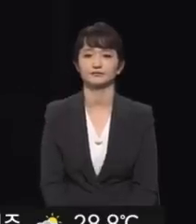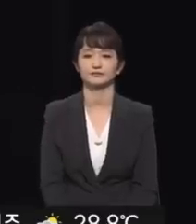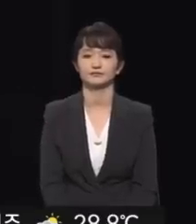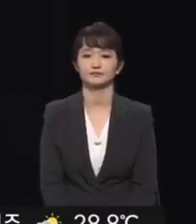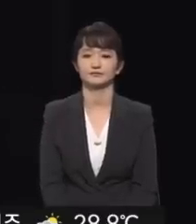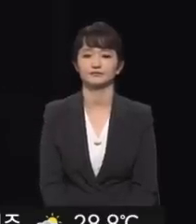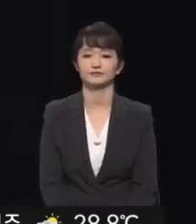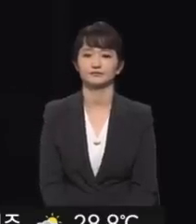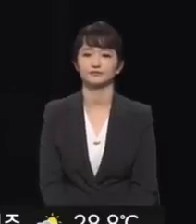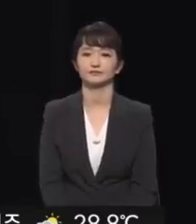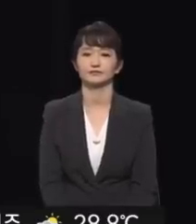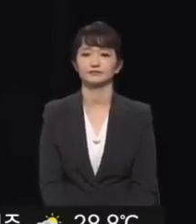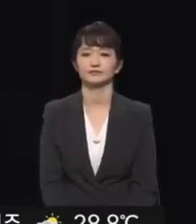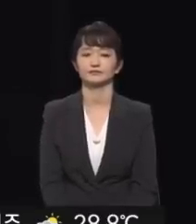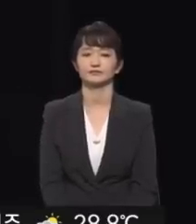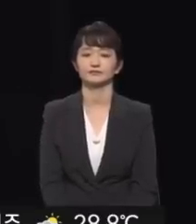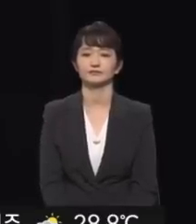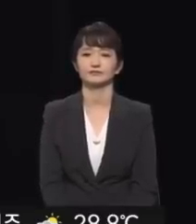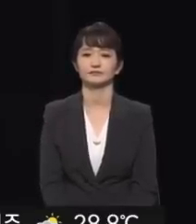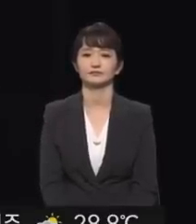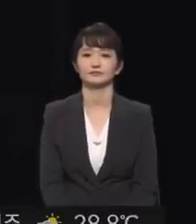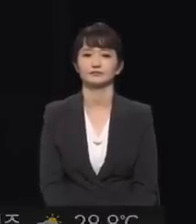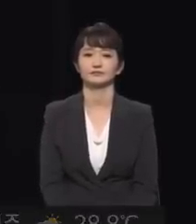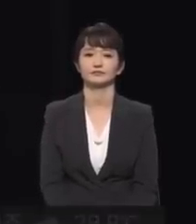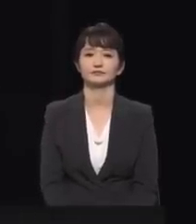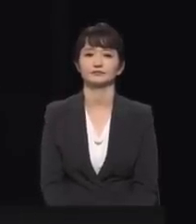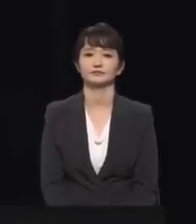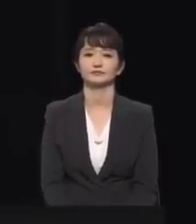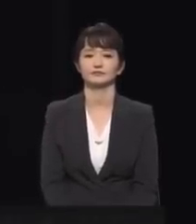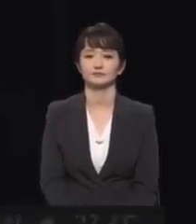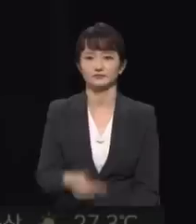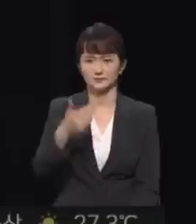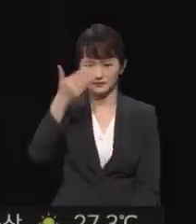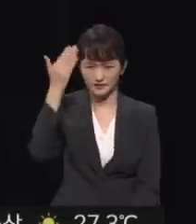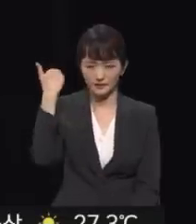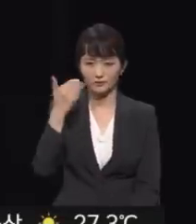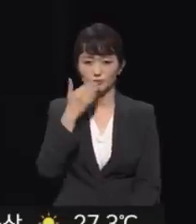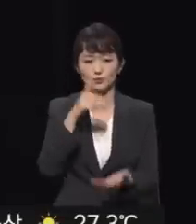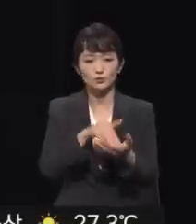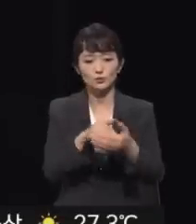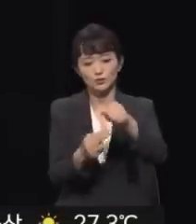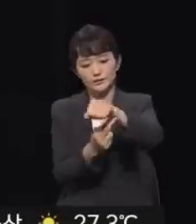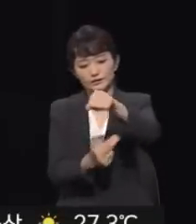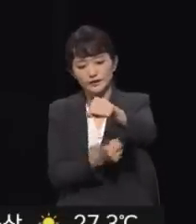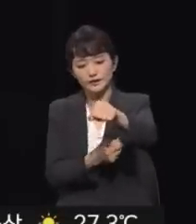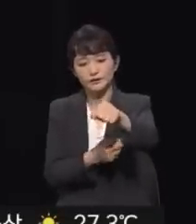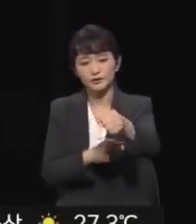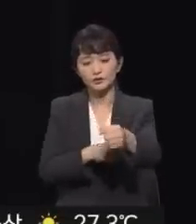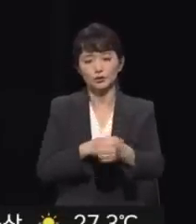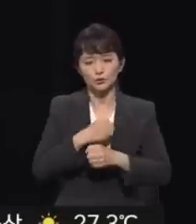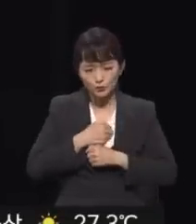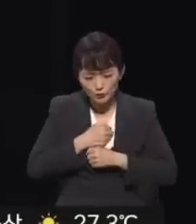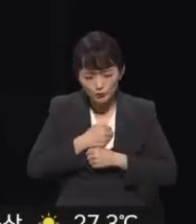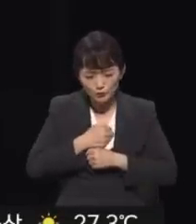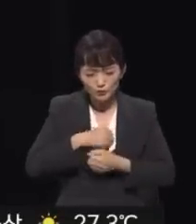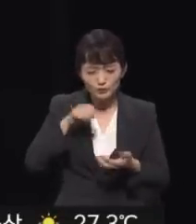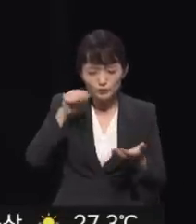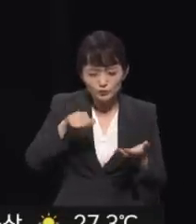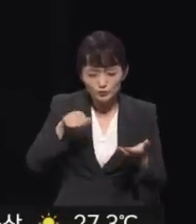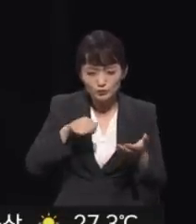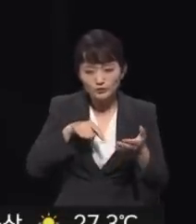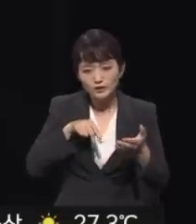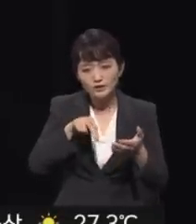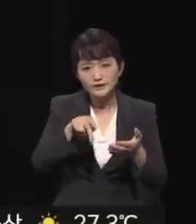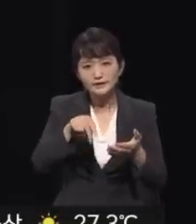예 어디에 매수 로 시작하는 분 옛말에 돌다리도 두드리고 건너야 한다고 했는데 당이 억지로 비상상황 만들더니